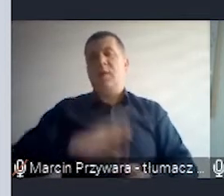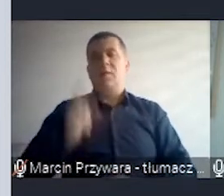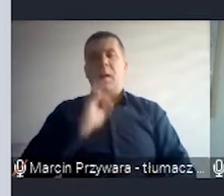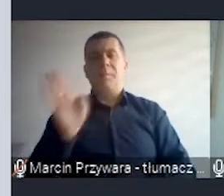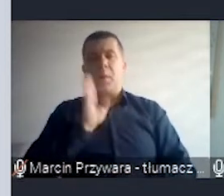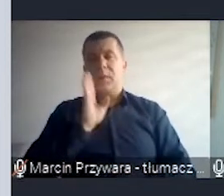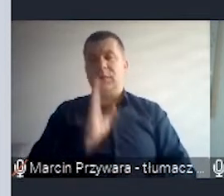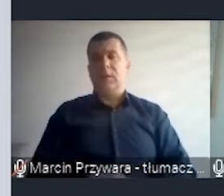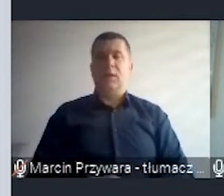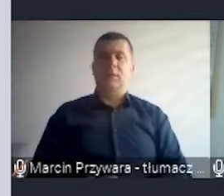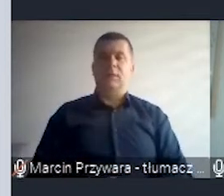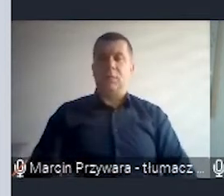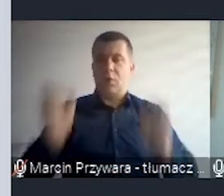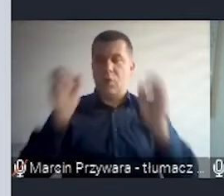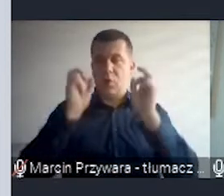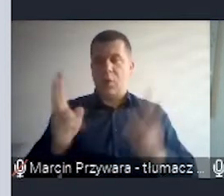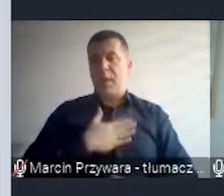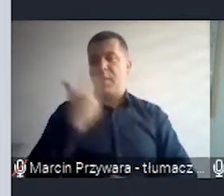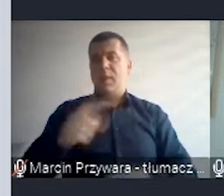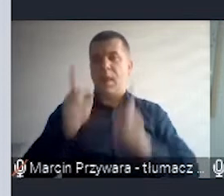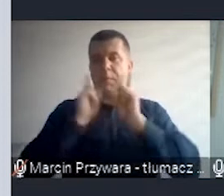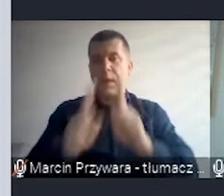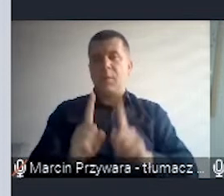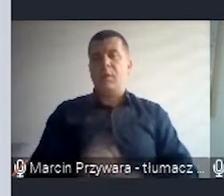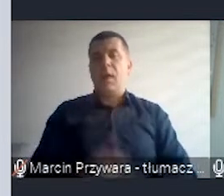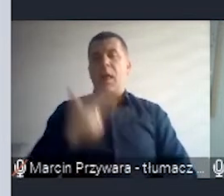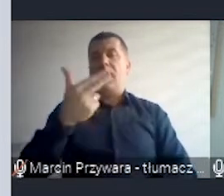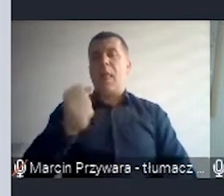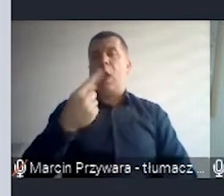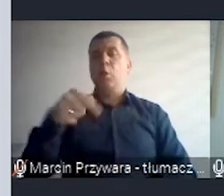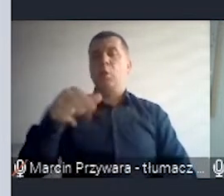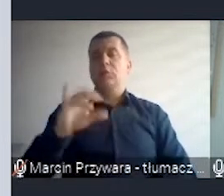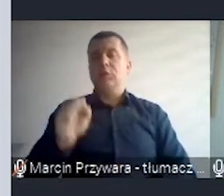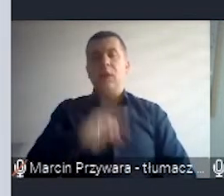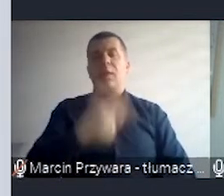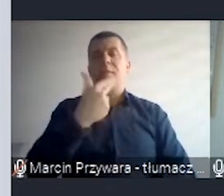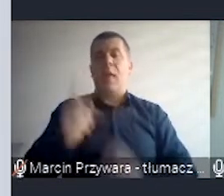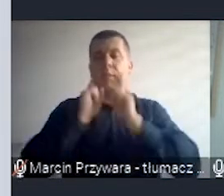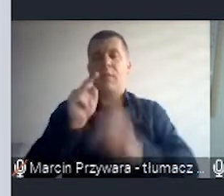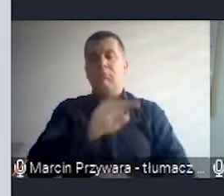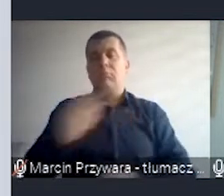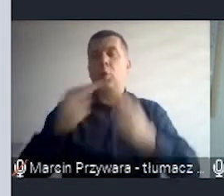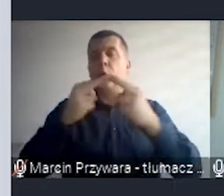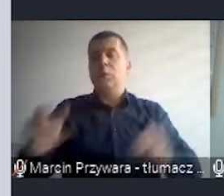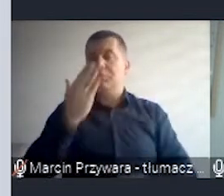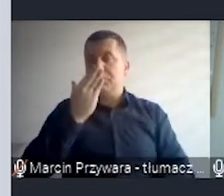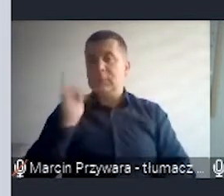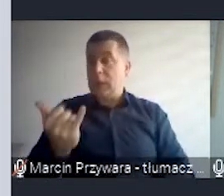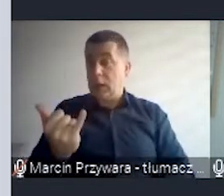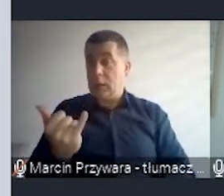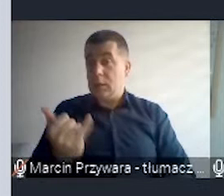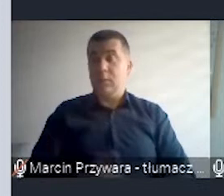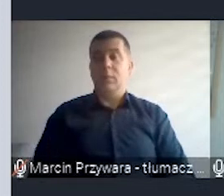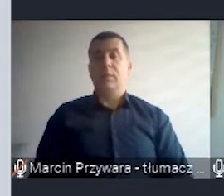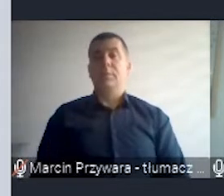kar. Ok, czyli mamy nieprawidłowość. Czym się nadużycie różni od nieprawidłowości? Ono różni się